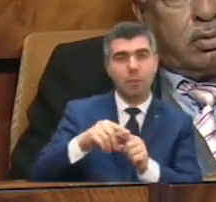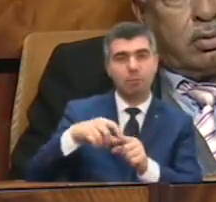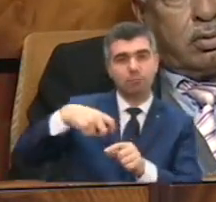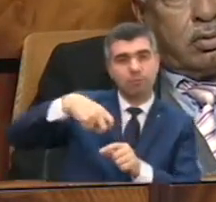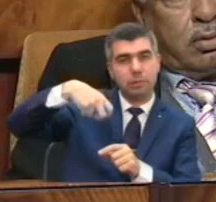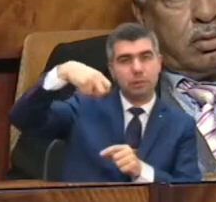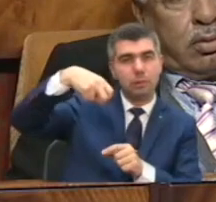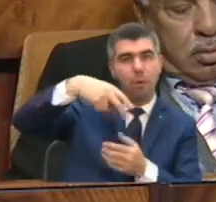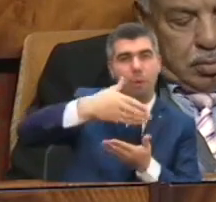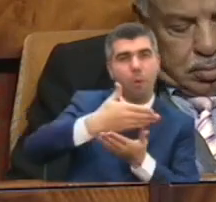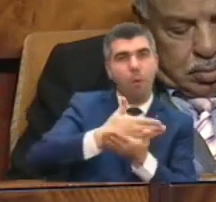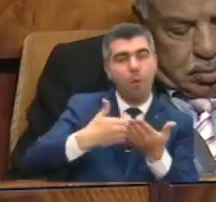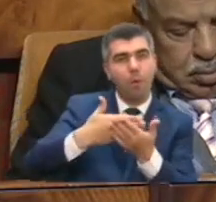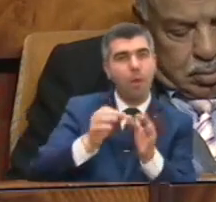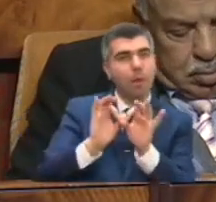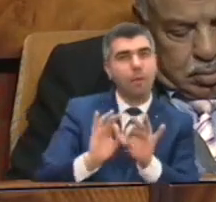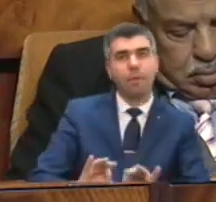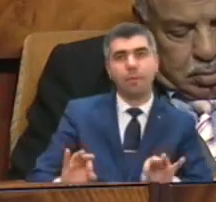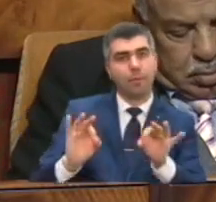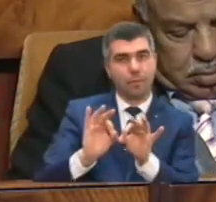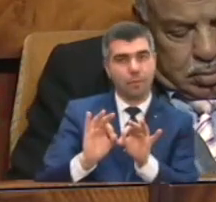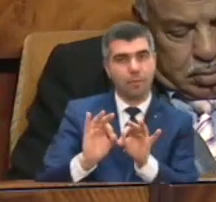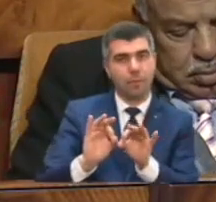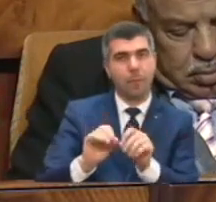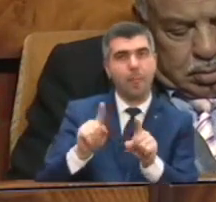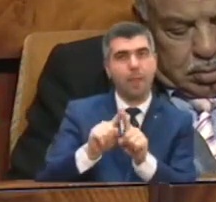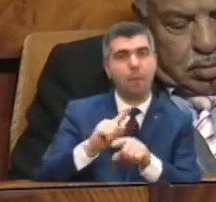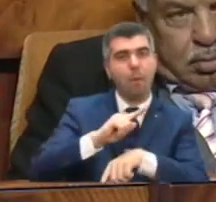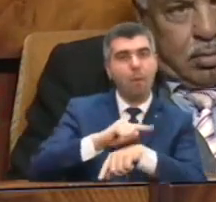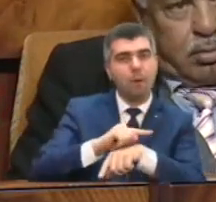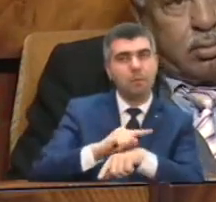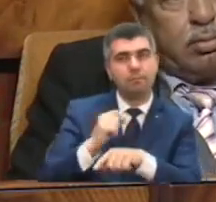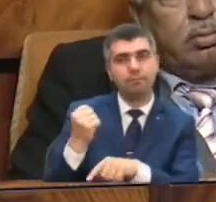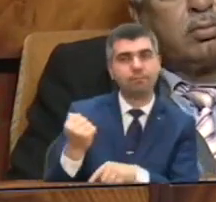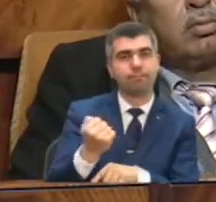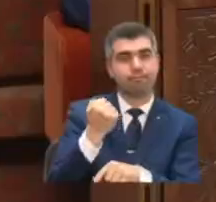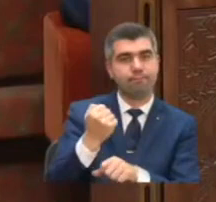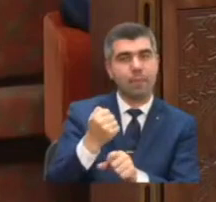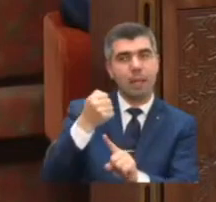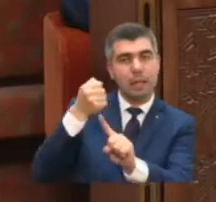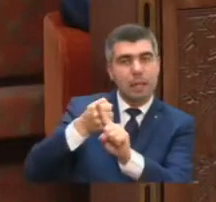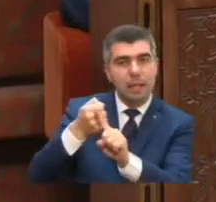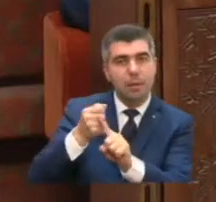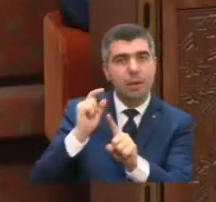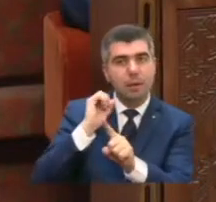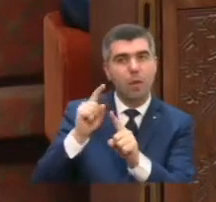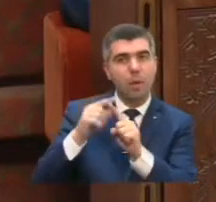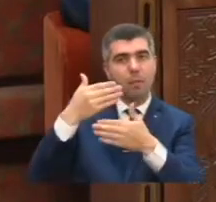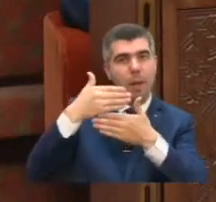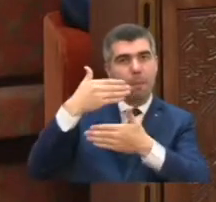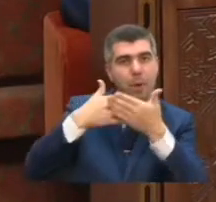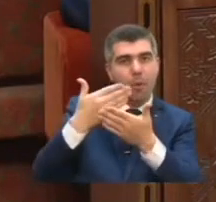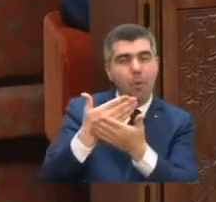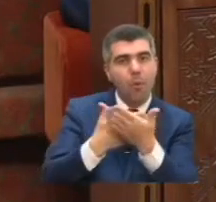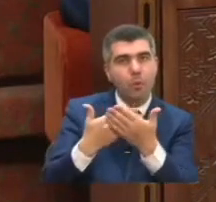على مستوى الحوض الجاف أزم الوضع الاقتصادي والاجتماعي لمئات أسر العاملين بورش البناء والصيانة،